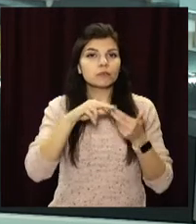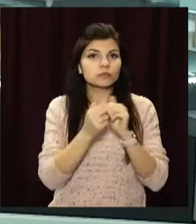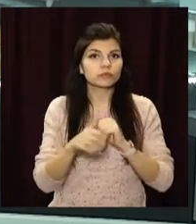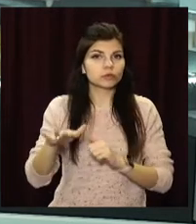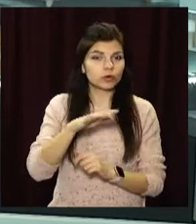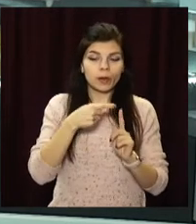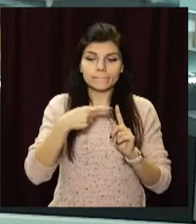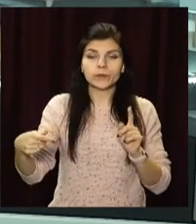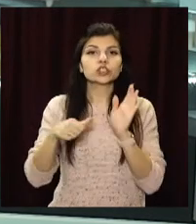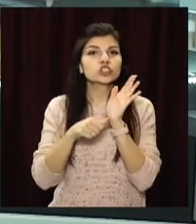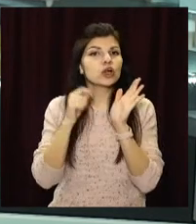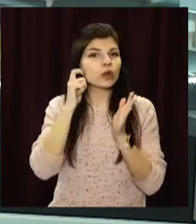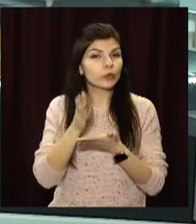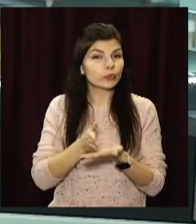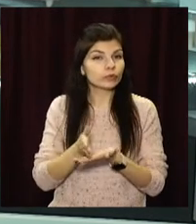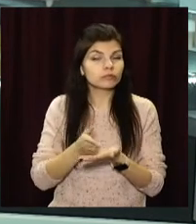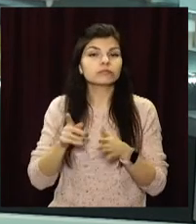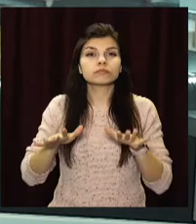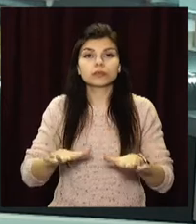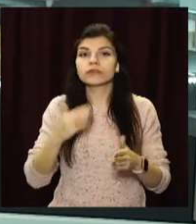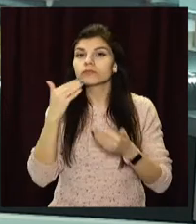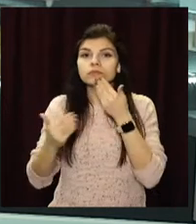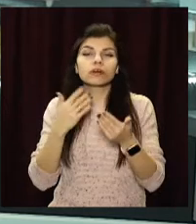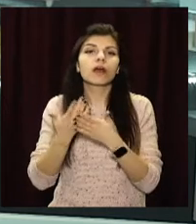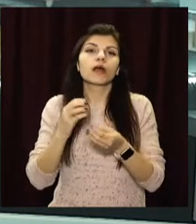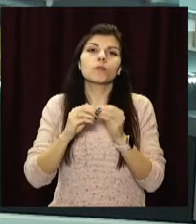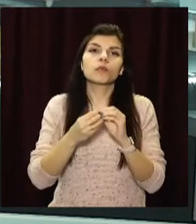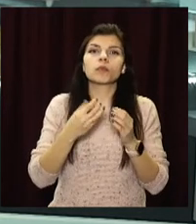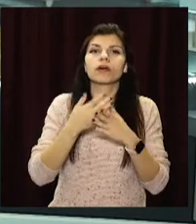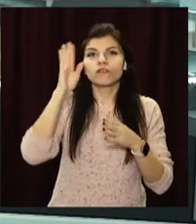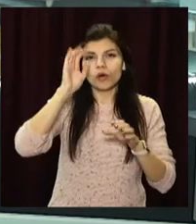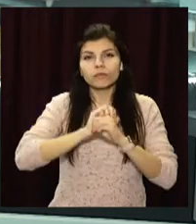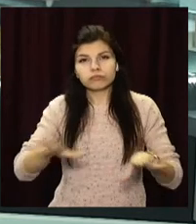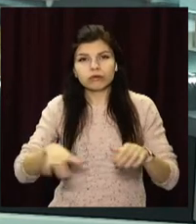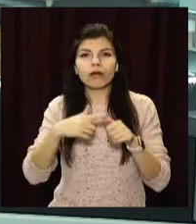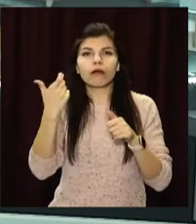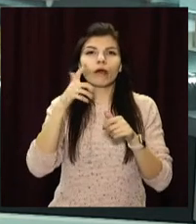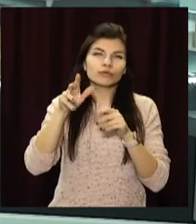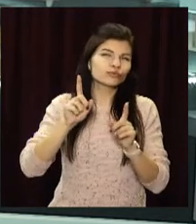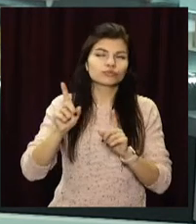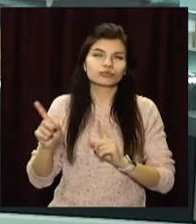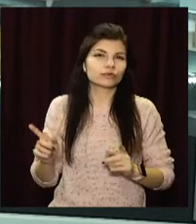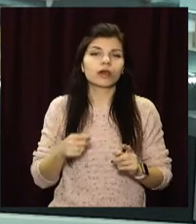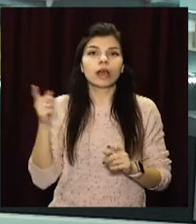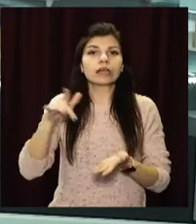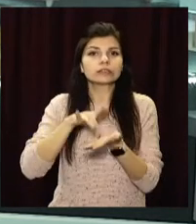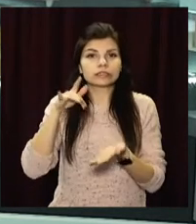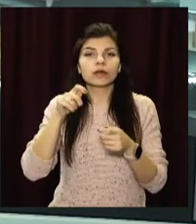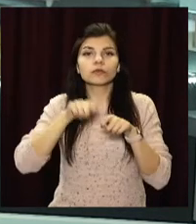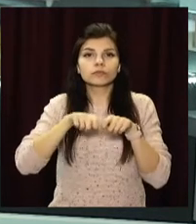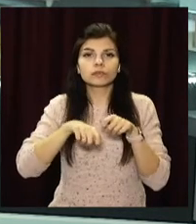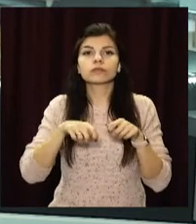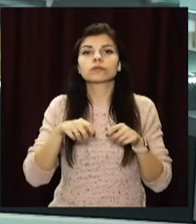Кам'янського протягом 6 років. Містяни звертаються сюди за вирішенням комунальних і транспортних проблем. У центрі стежать за головними